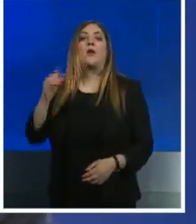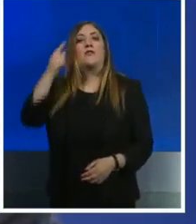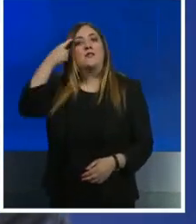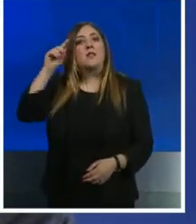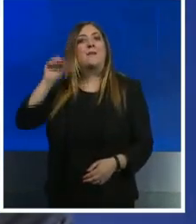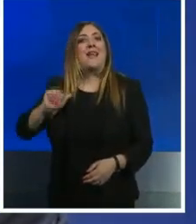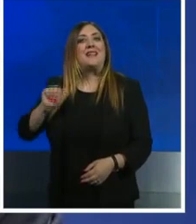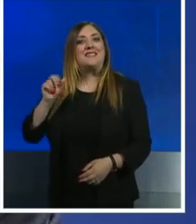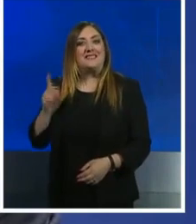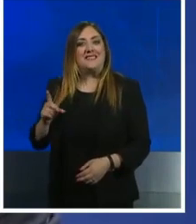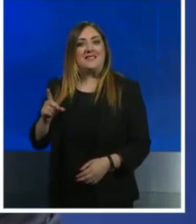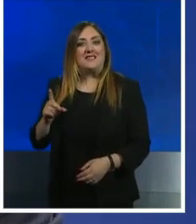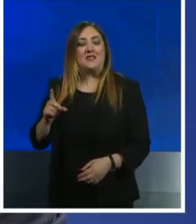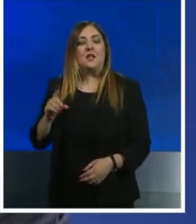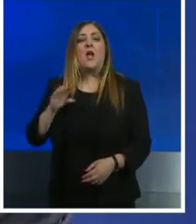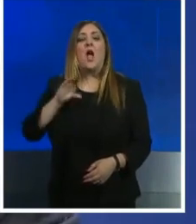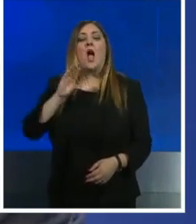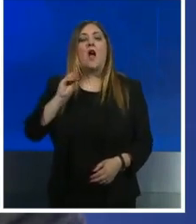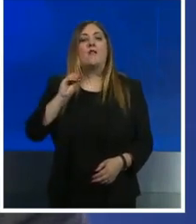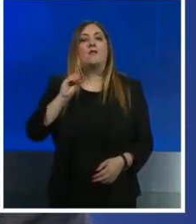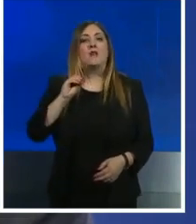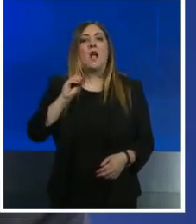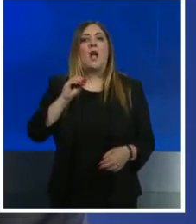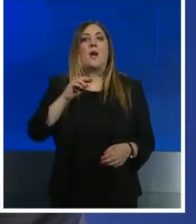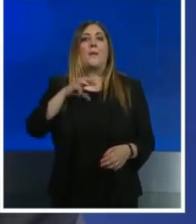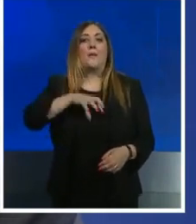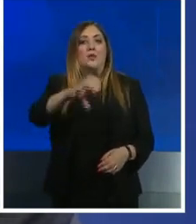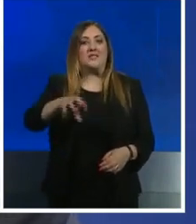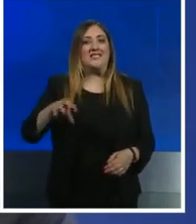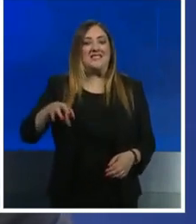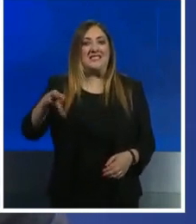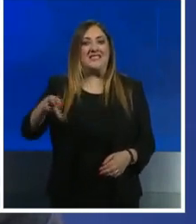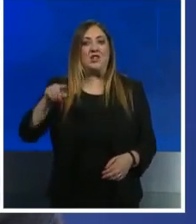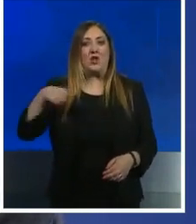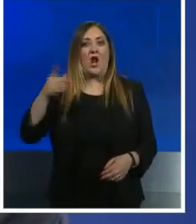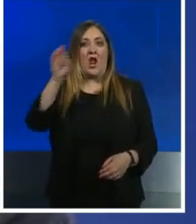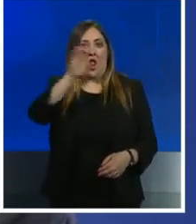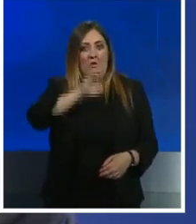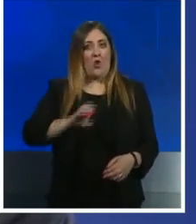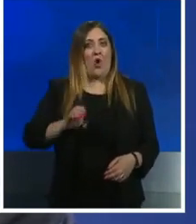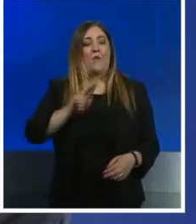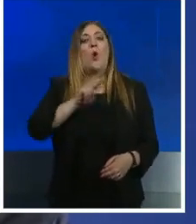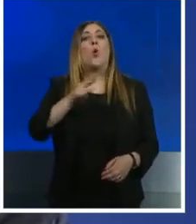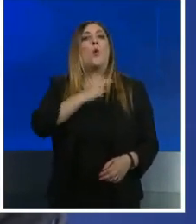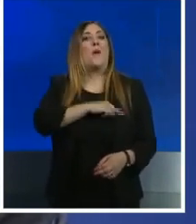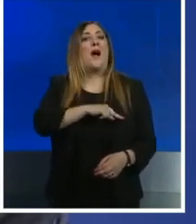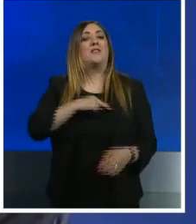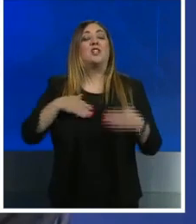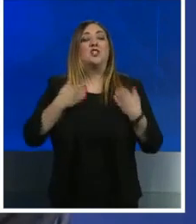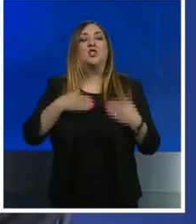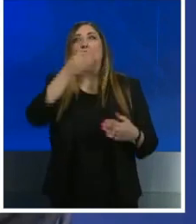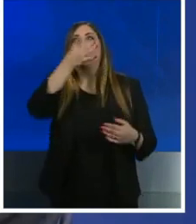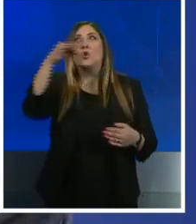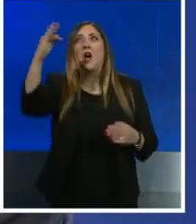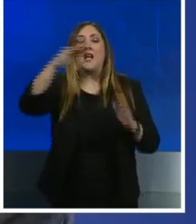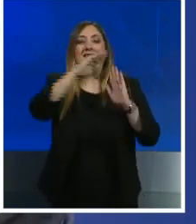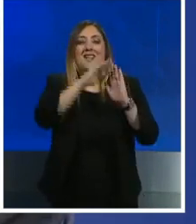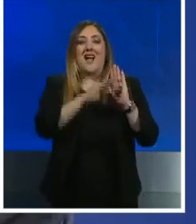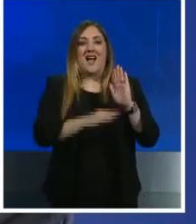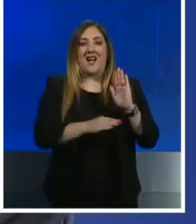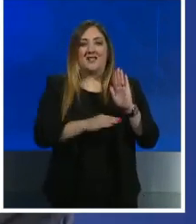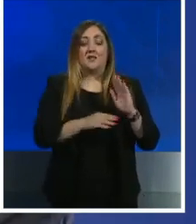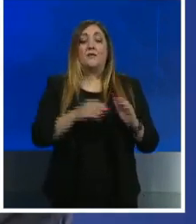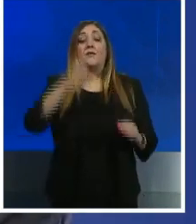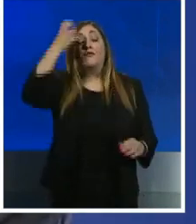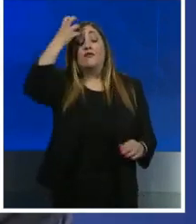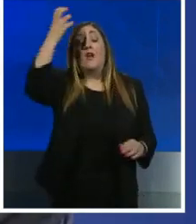ħafna pajjiżi Ewropej oħra, Malta qed tieħu inizjattivi biex naqqas l-emissjonijiet fl-arja. Il-Gvern qal illi Malta se tkun minn tal-ewwel fost